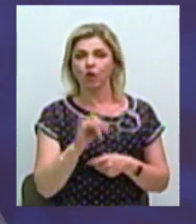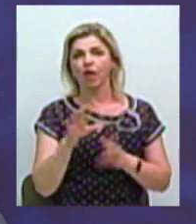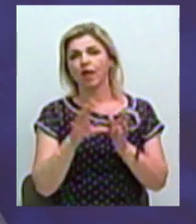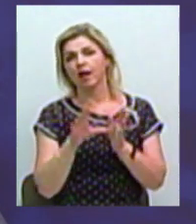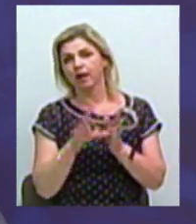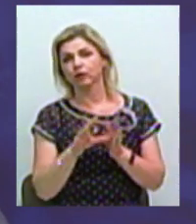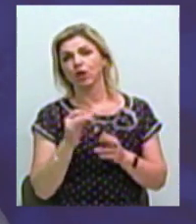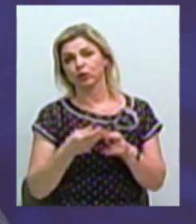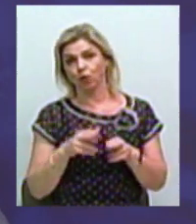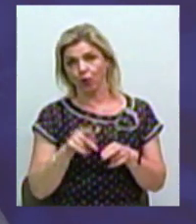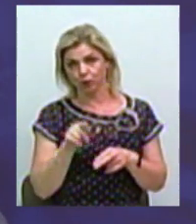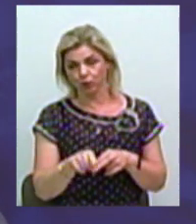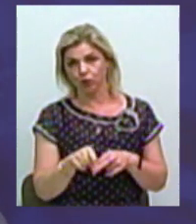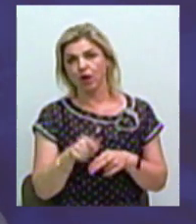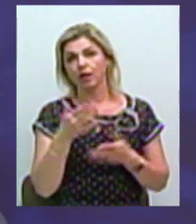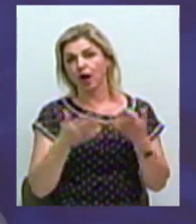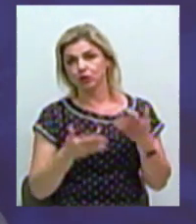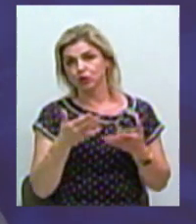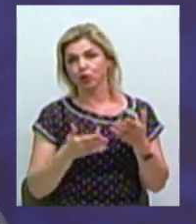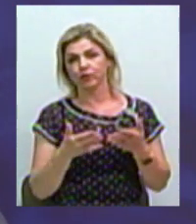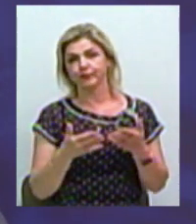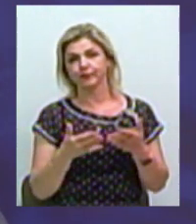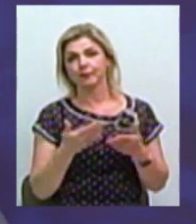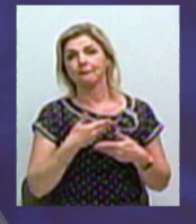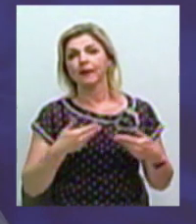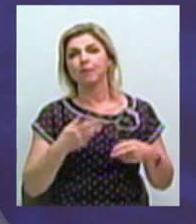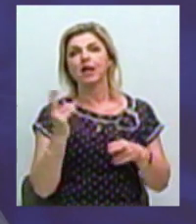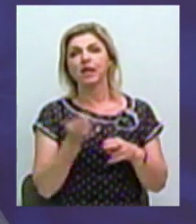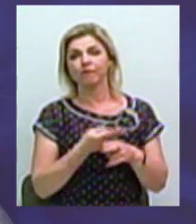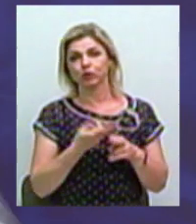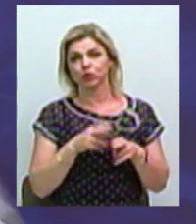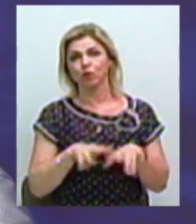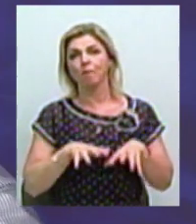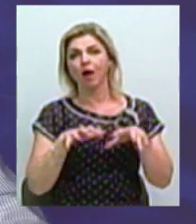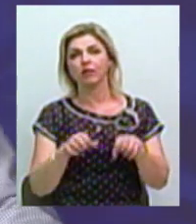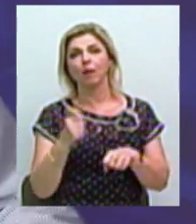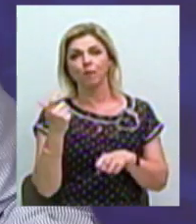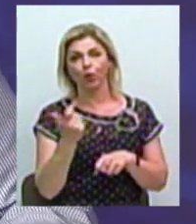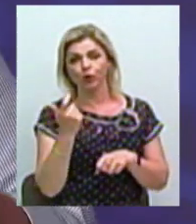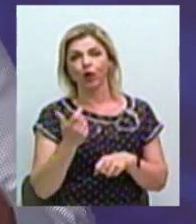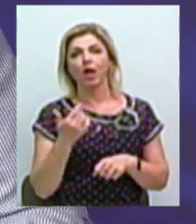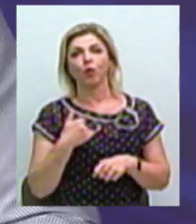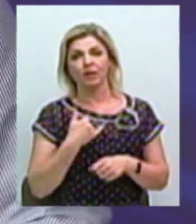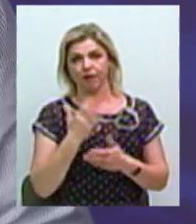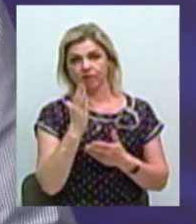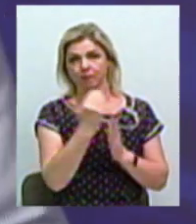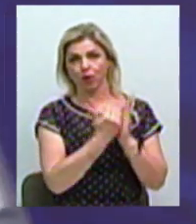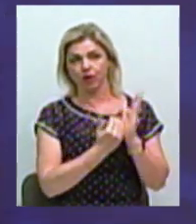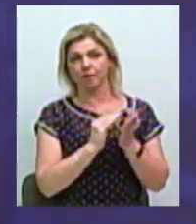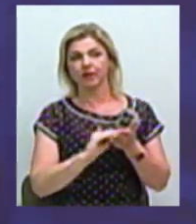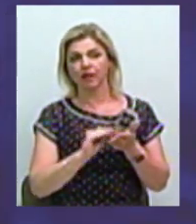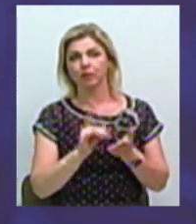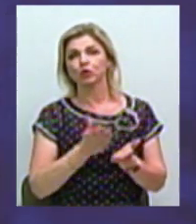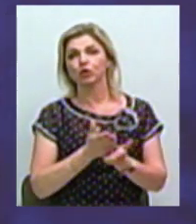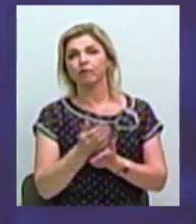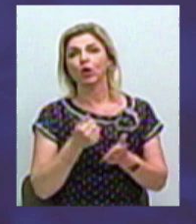електропостачання. Тому, якщо у нас ми ліквідуємо цю монополію, а саме, якщо і у мене в програмі зазначено, що напрямок до